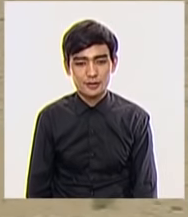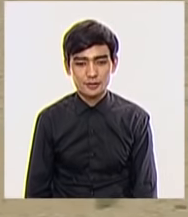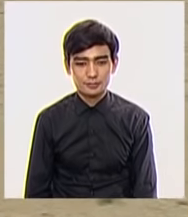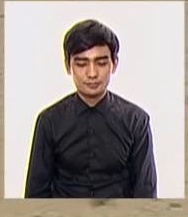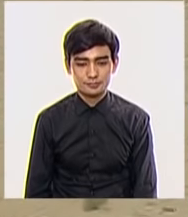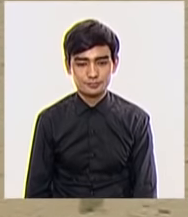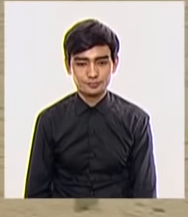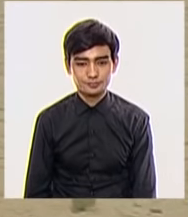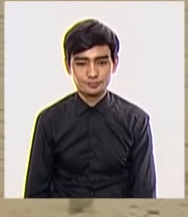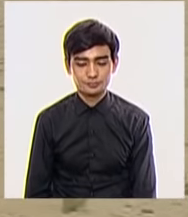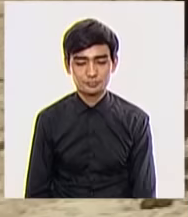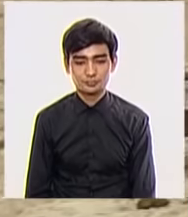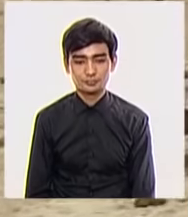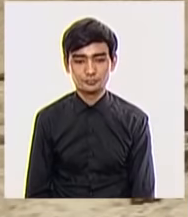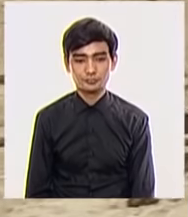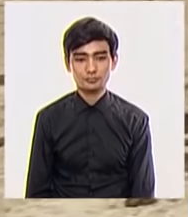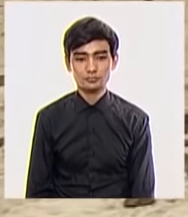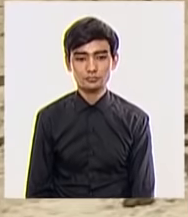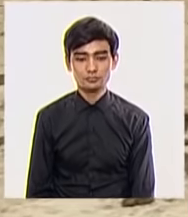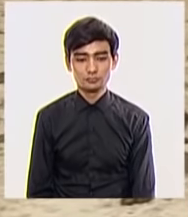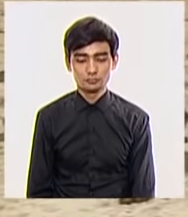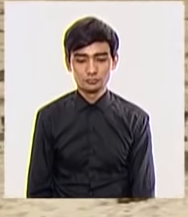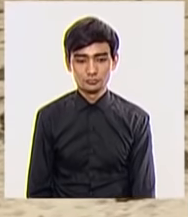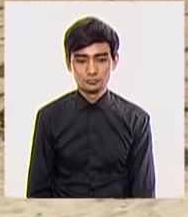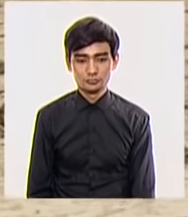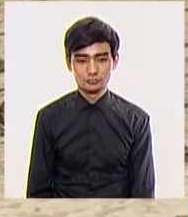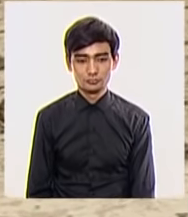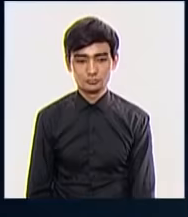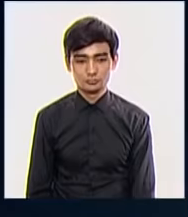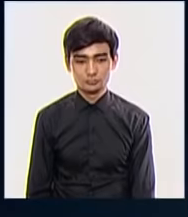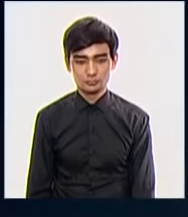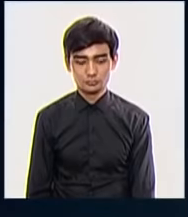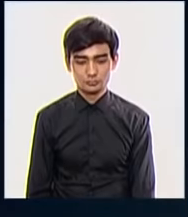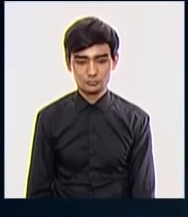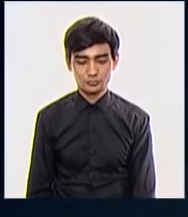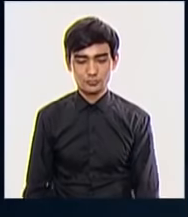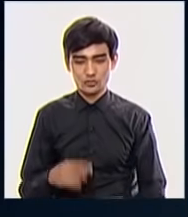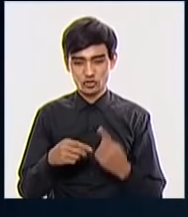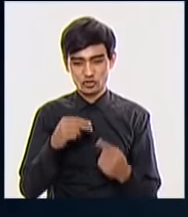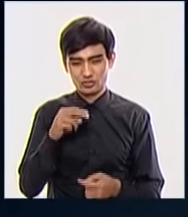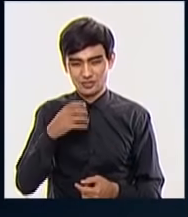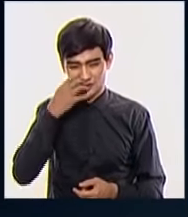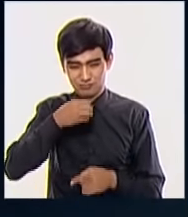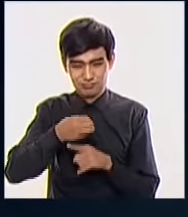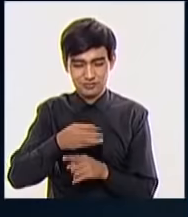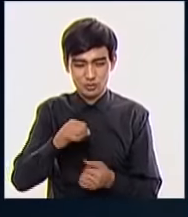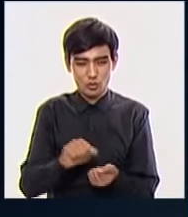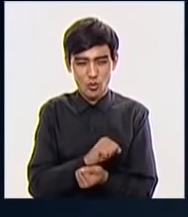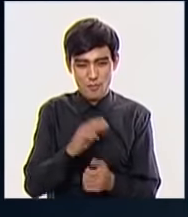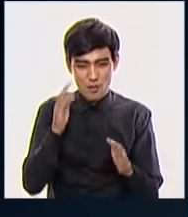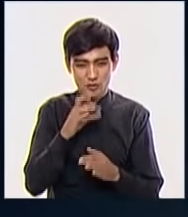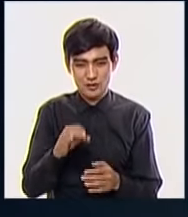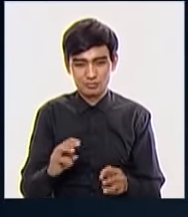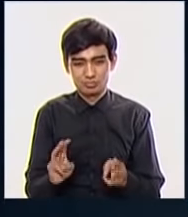Нургали Карабаев, Геннадий Лукин, Влад Шишко, Информбюро, Алматы. Чрезвычайно жаркая и сухая погода привела